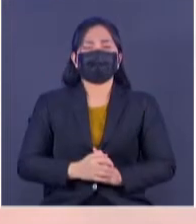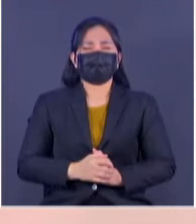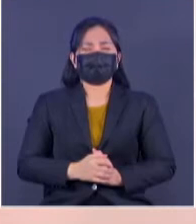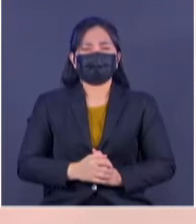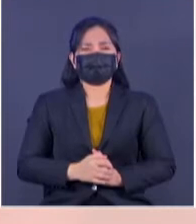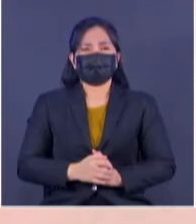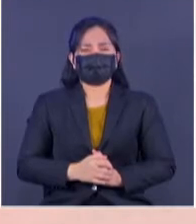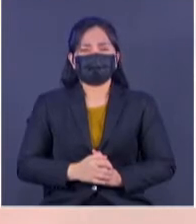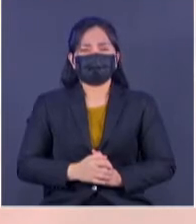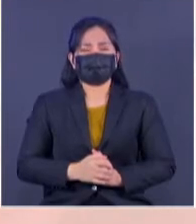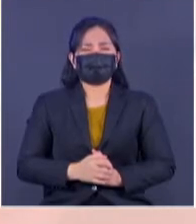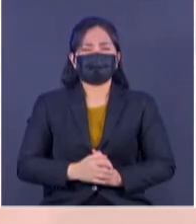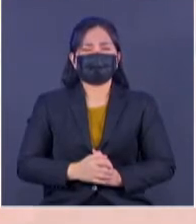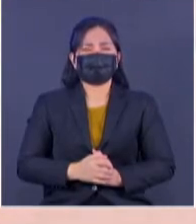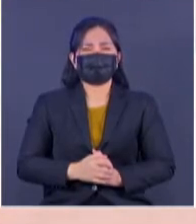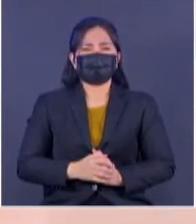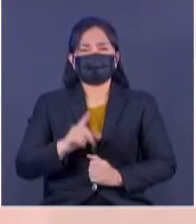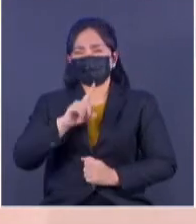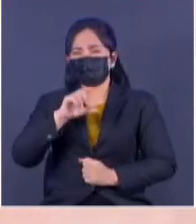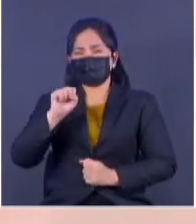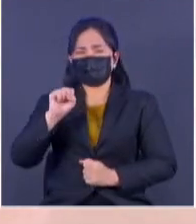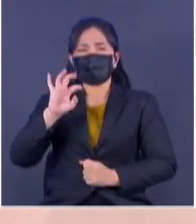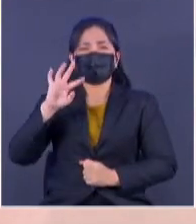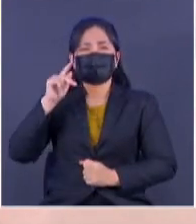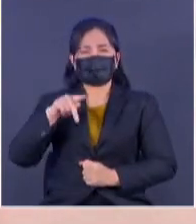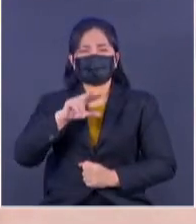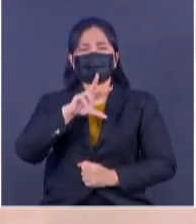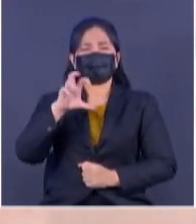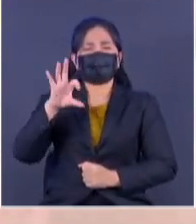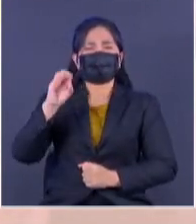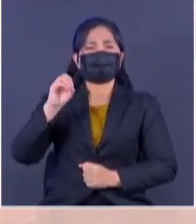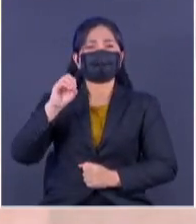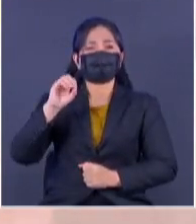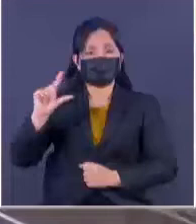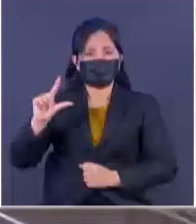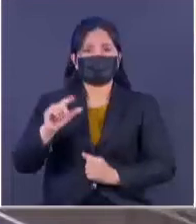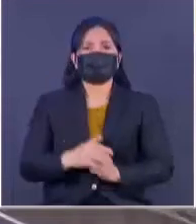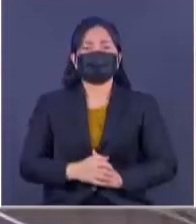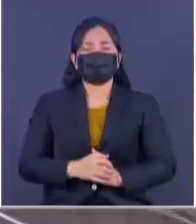ไว้เนี่ยนะครับทอสก็ตั้งไว้ 104,390 ล้านบาทคิ